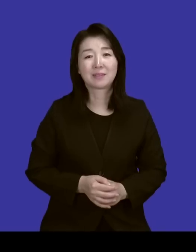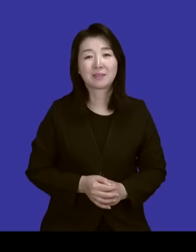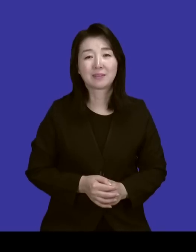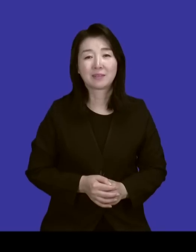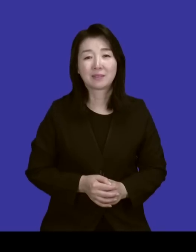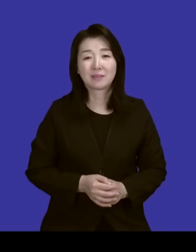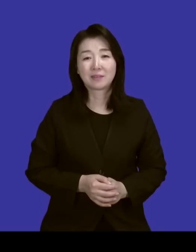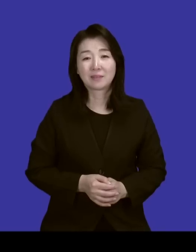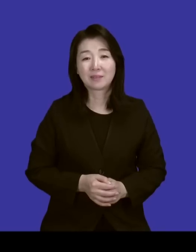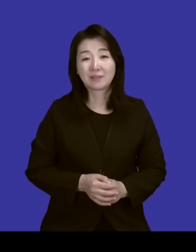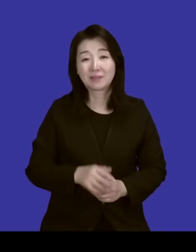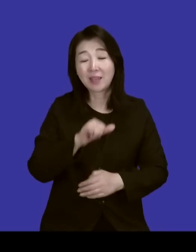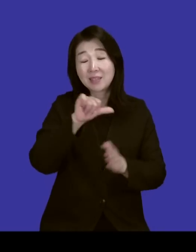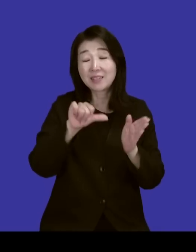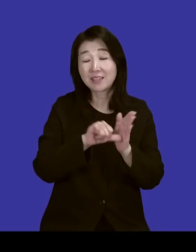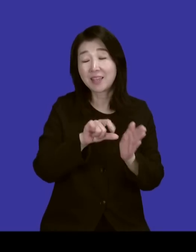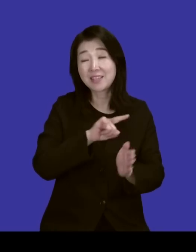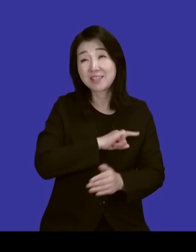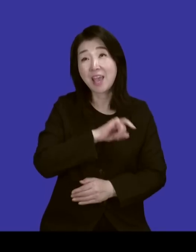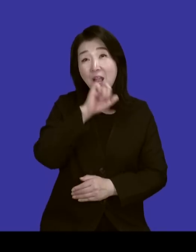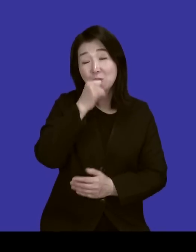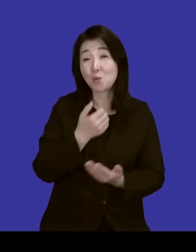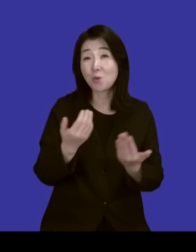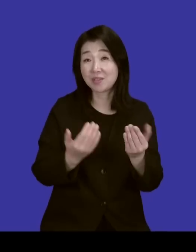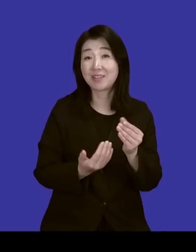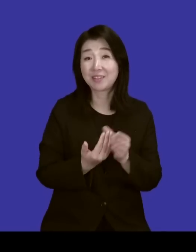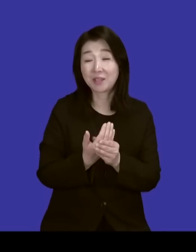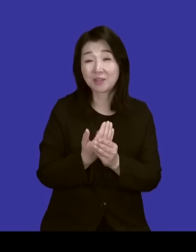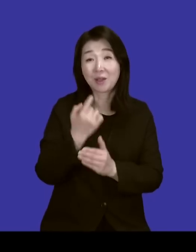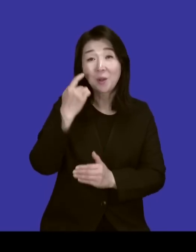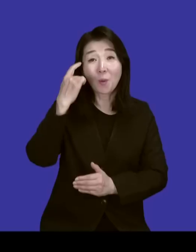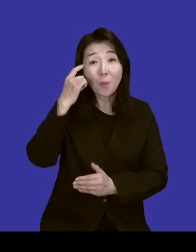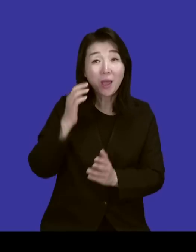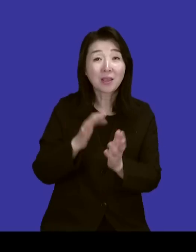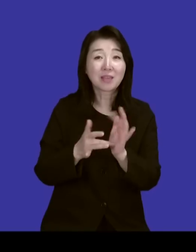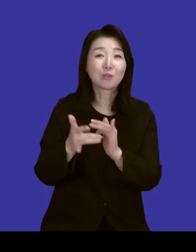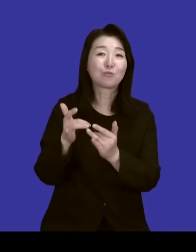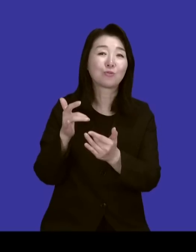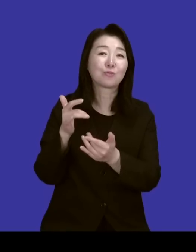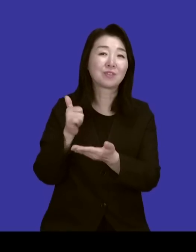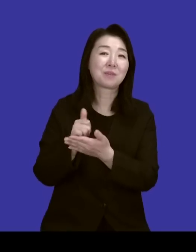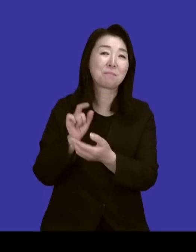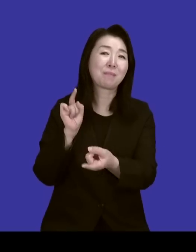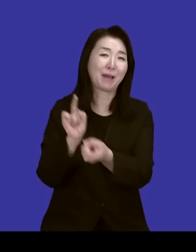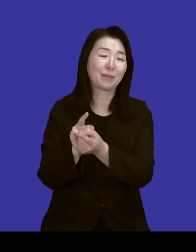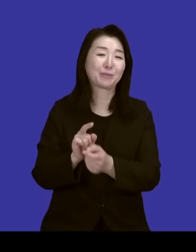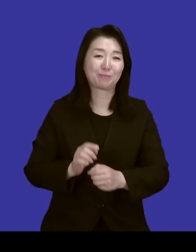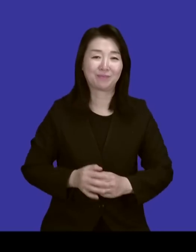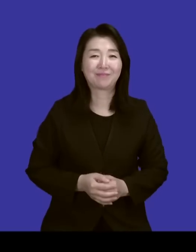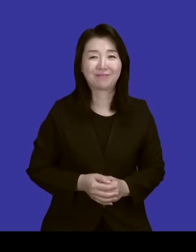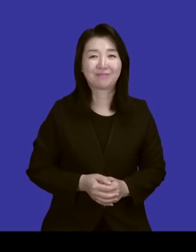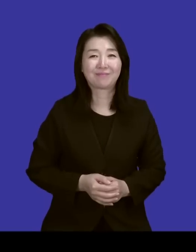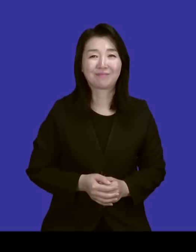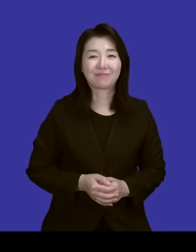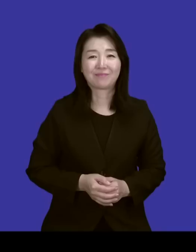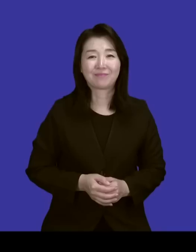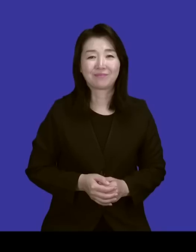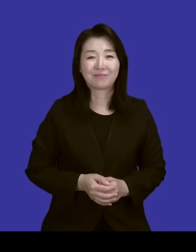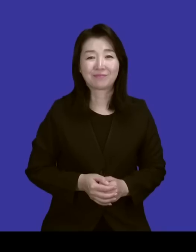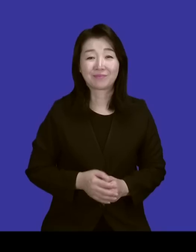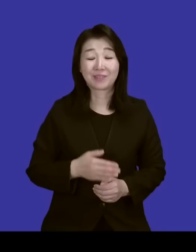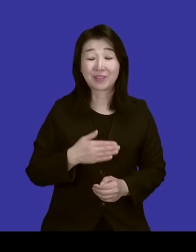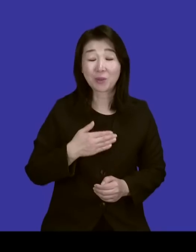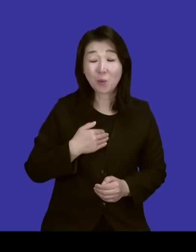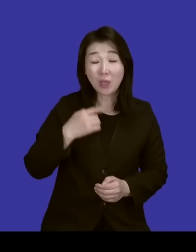그런데 내 인생에 가장 좋은 일이 생겼어요. 어떤 일이요? 예수님을 만난 거예요. 그 기간에. 저는 사실 뭐